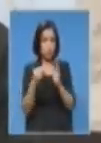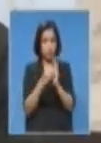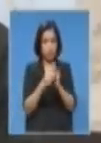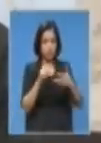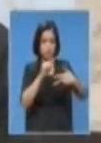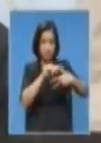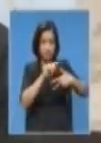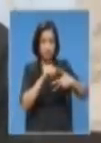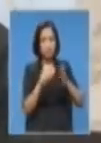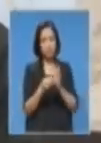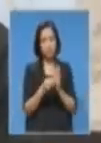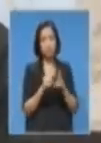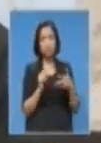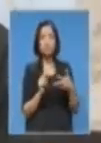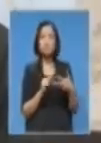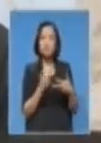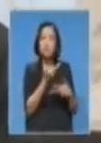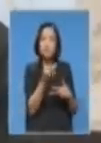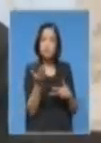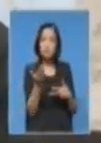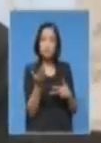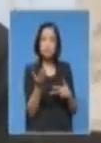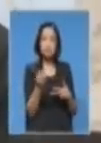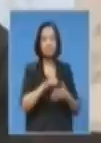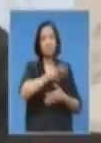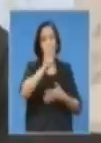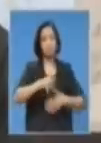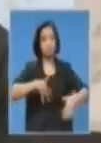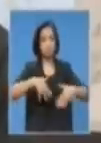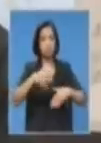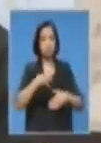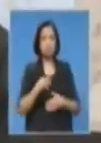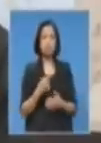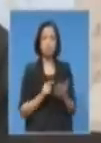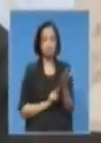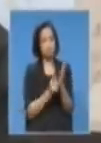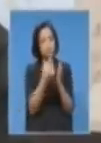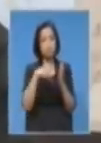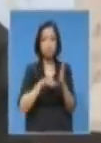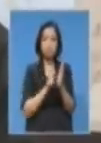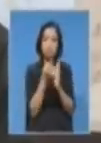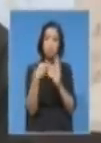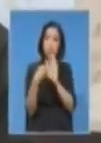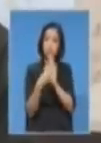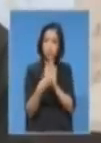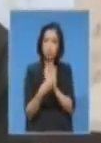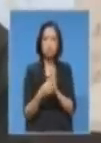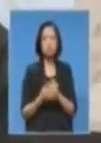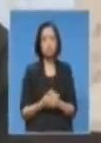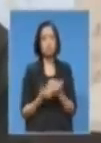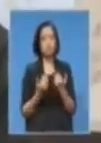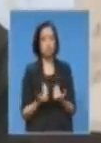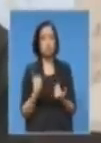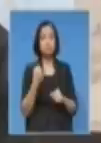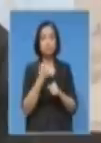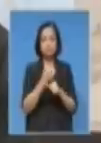ที่ท่านผู้ชมนะครับพี่น้องประชาชนที่เดินทางในกรุงเทพมหานครท่านก็จะเห็นว่าในช่วงระยะนี้นั้นก็มีการ